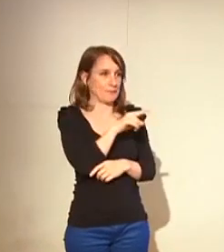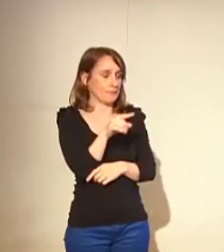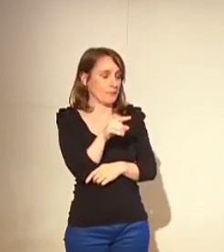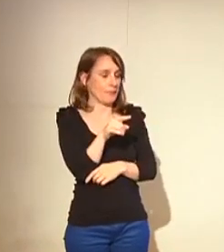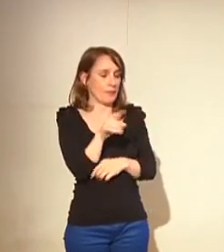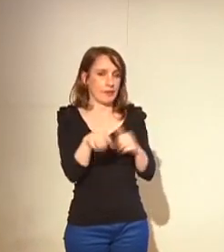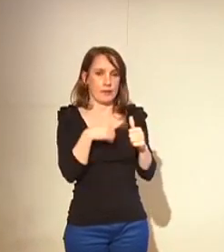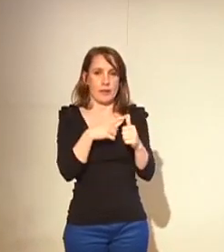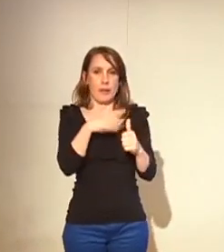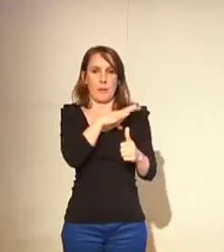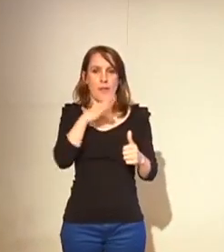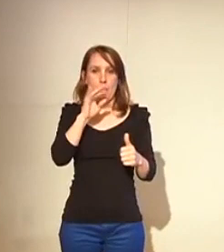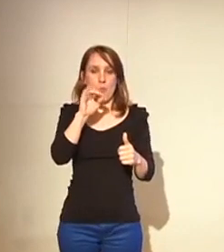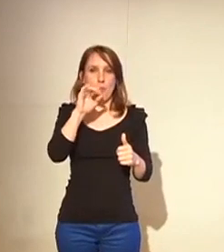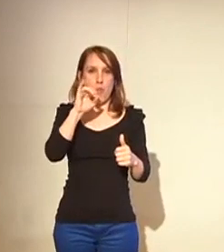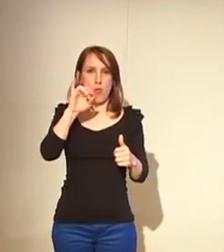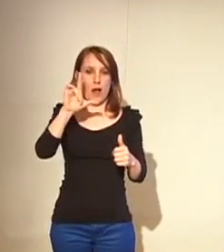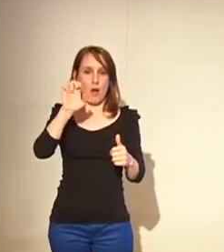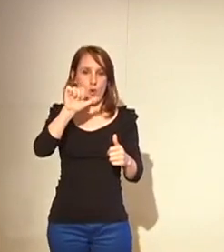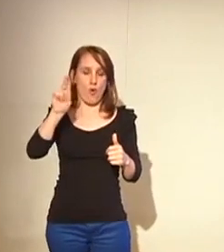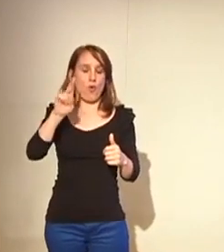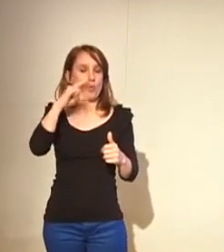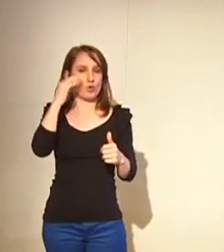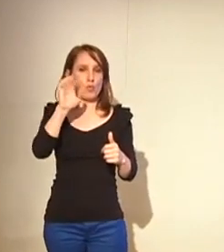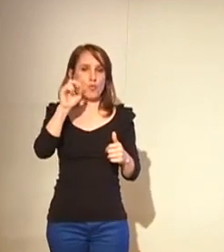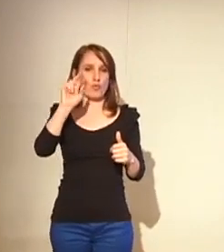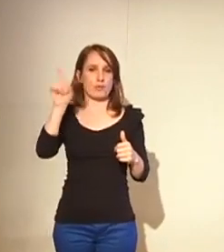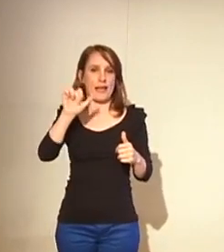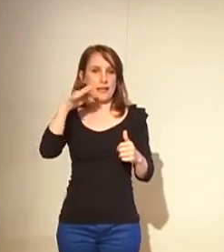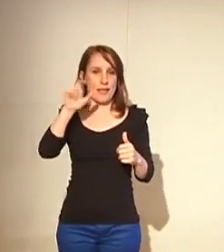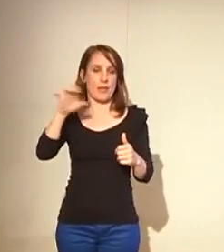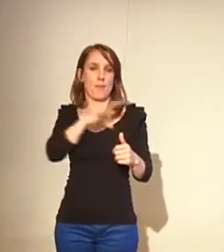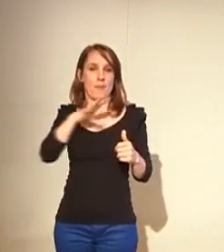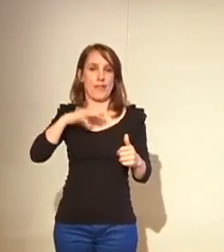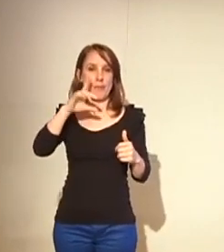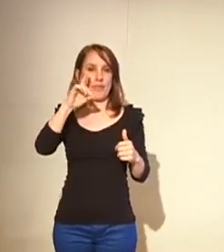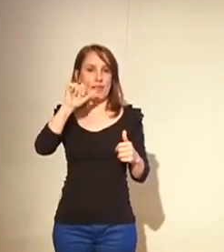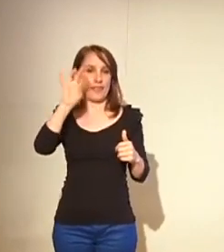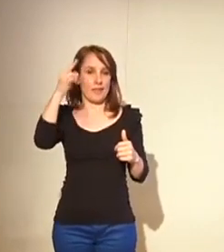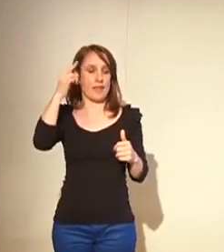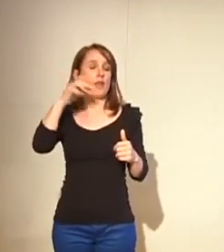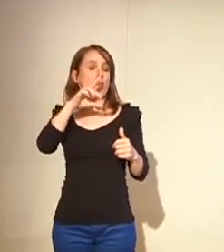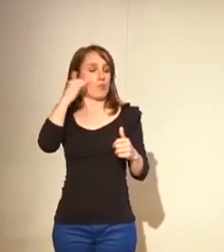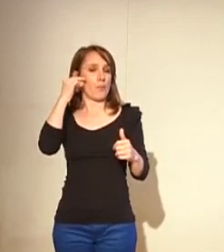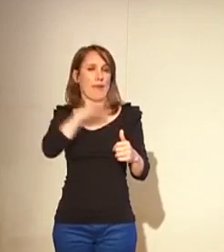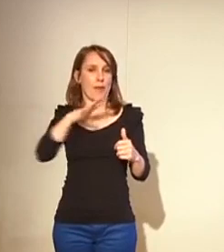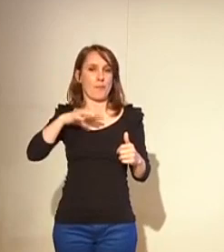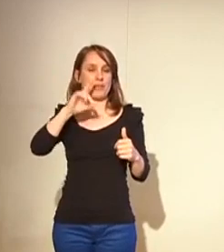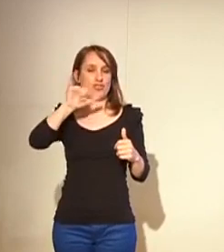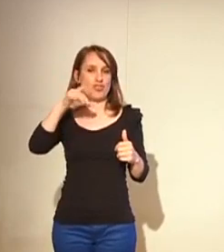candidat madame BO monsieur Bayen madame dat madameidel monsieur monabur